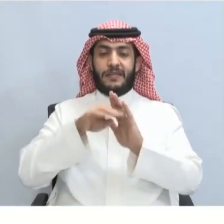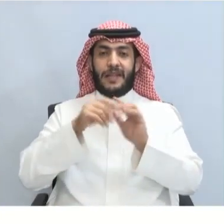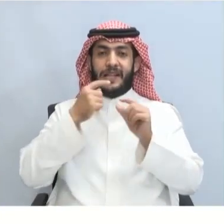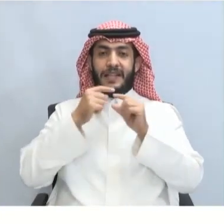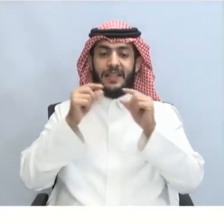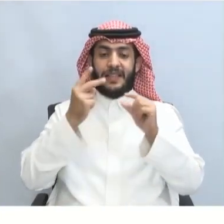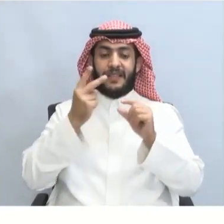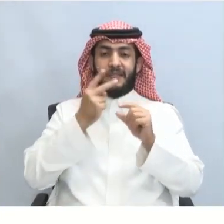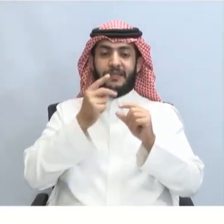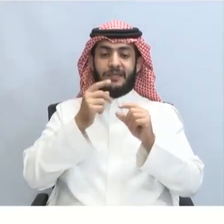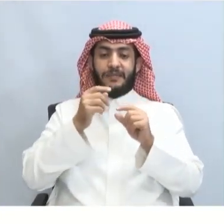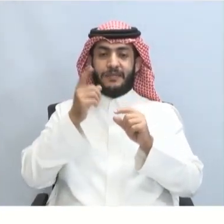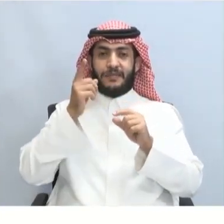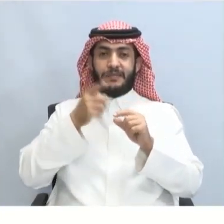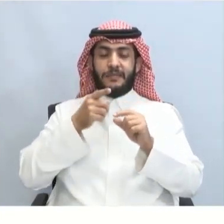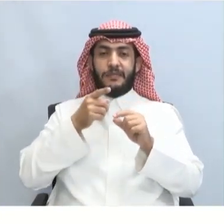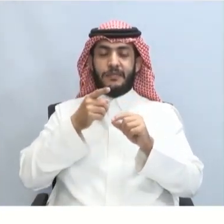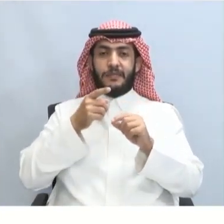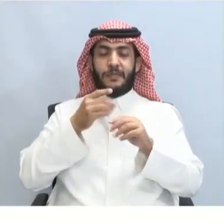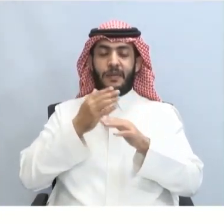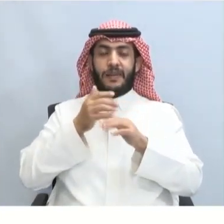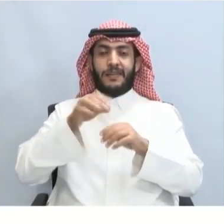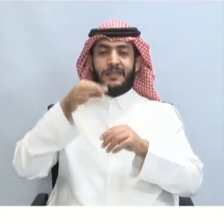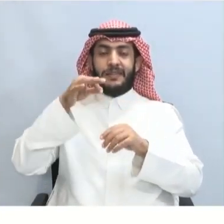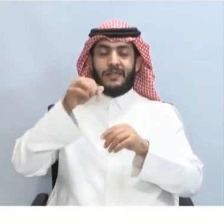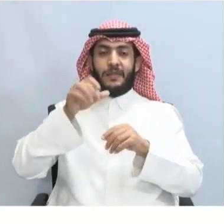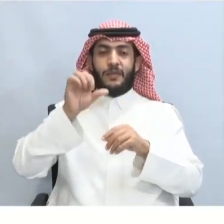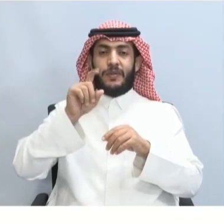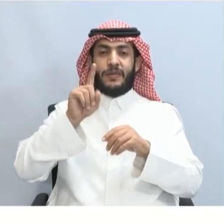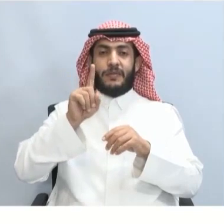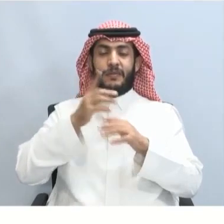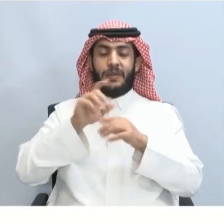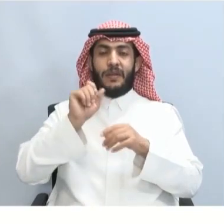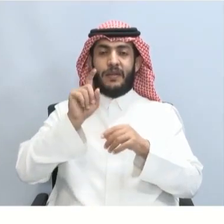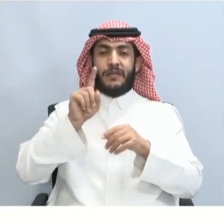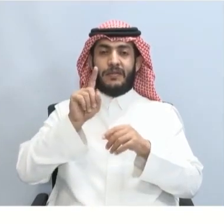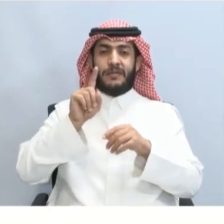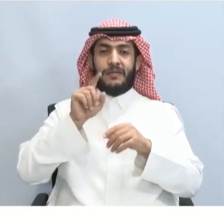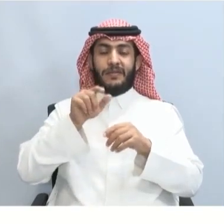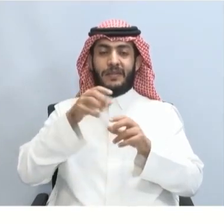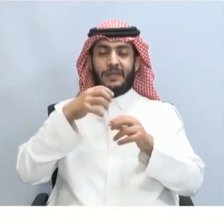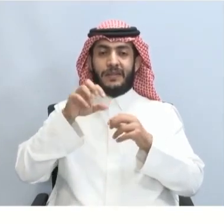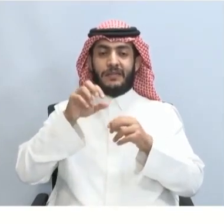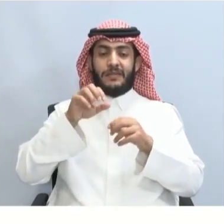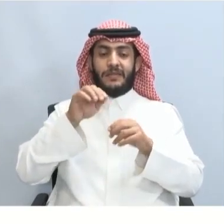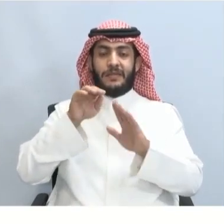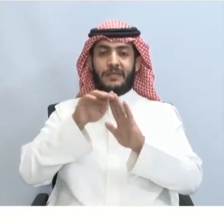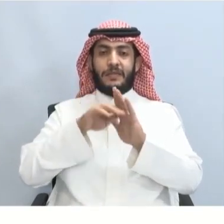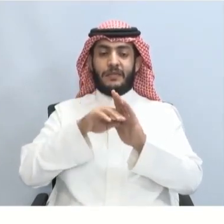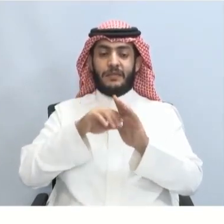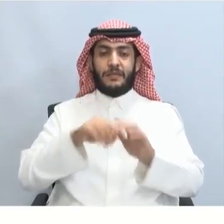اش اتش تي ام ال في صفحه الويب اولهما هو قسم ترويسه